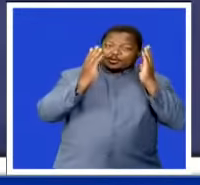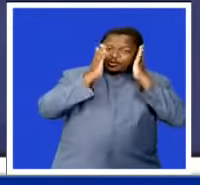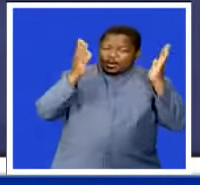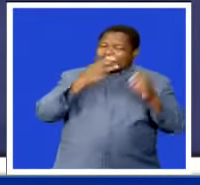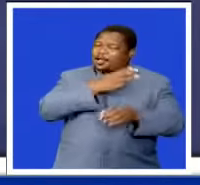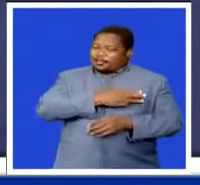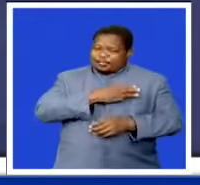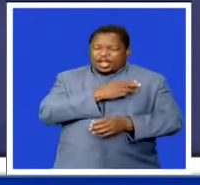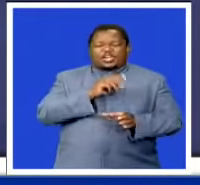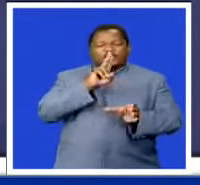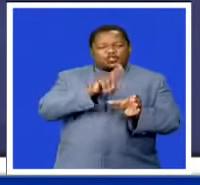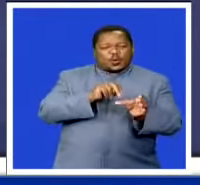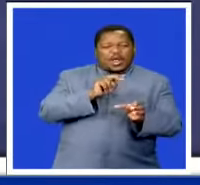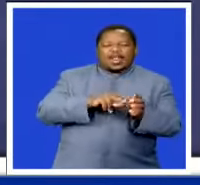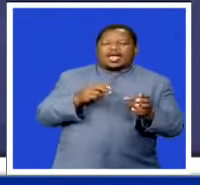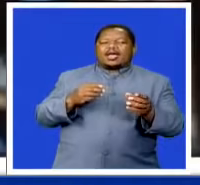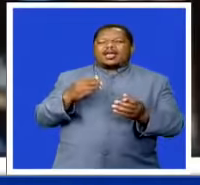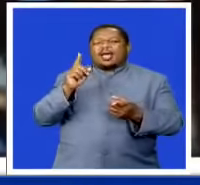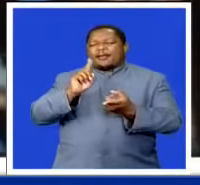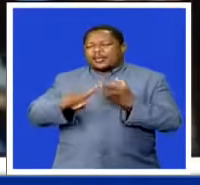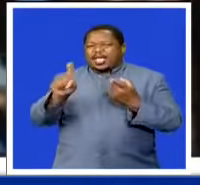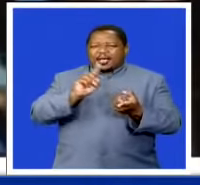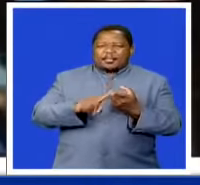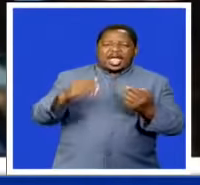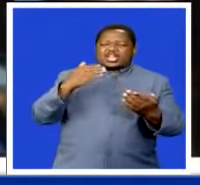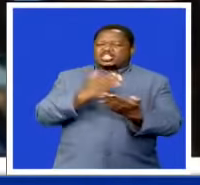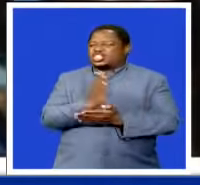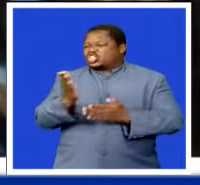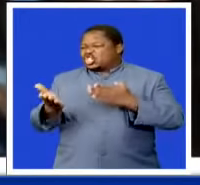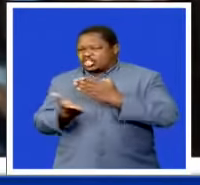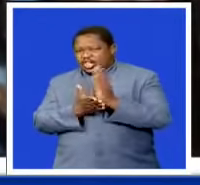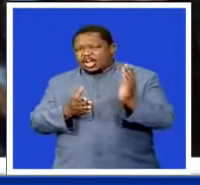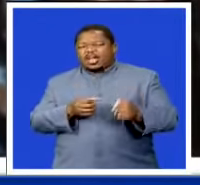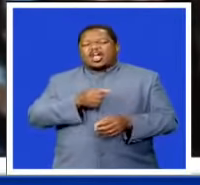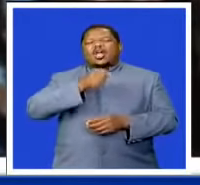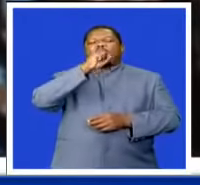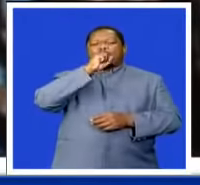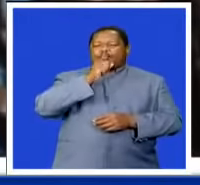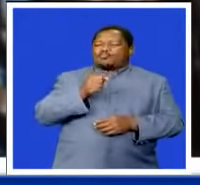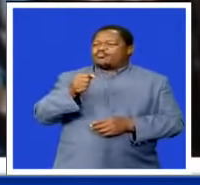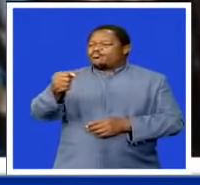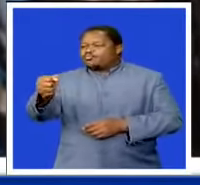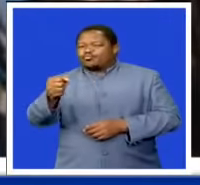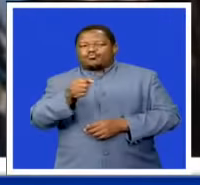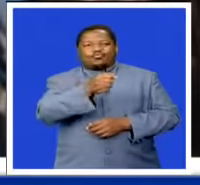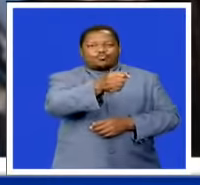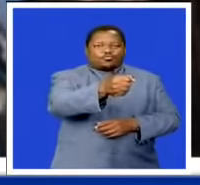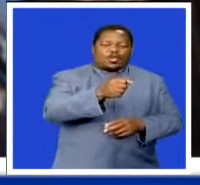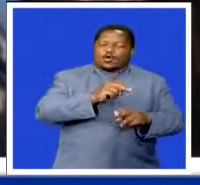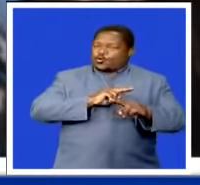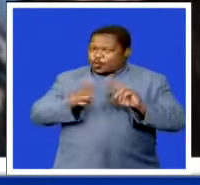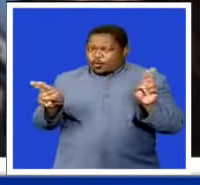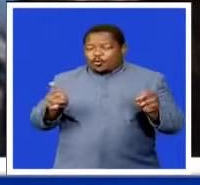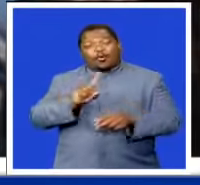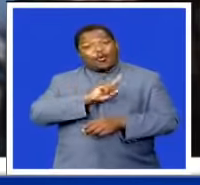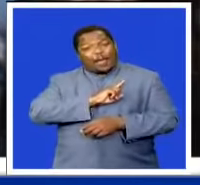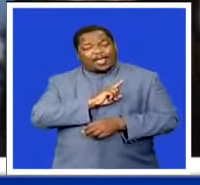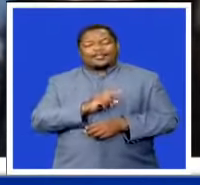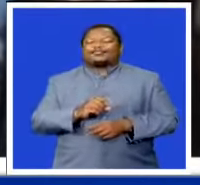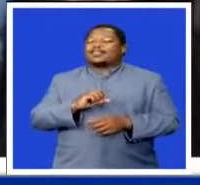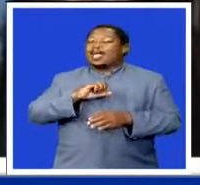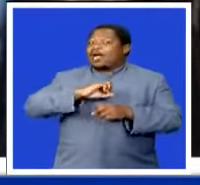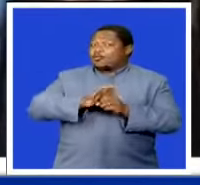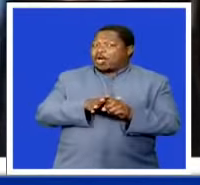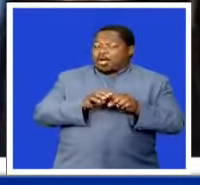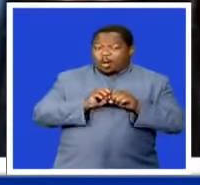nasebhodleleni linye njengoba lokho kunganzisa umkhuhlane iCOVID-19. Bantfu labanalo mkhuhlane lapha eveni ngekusho kwetibalo tayitolo